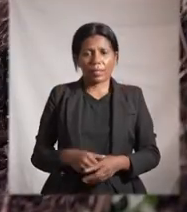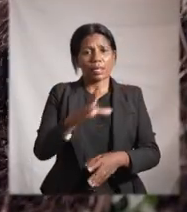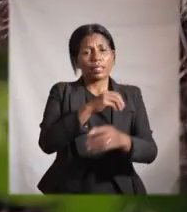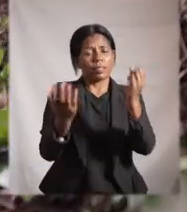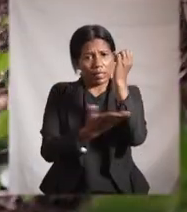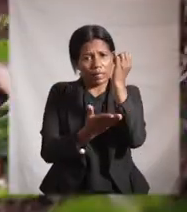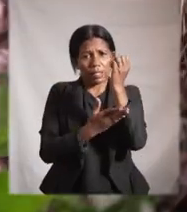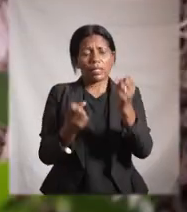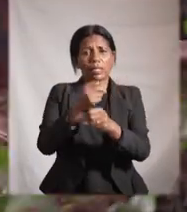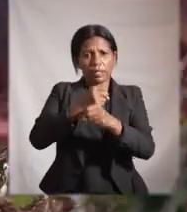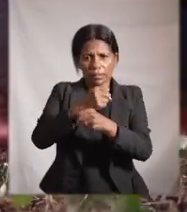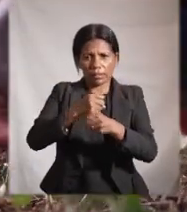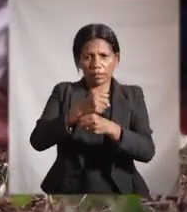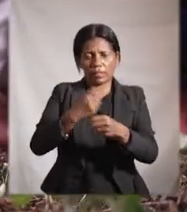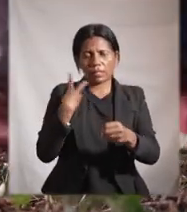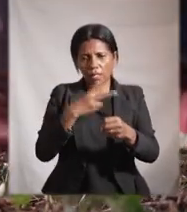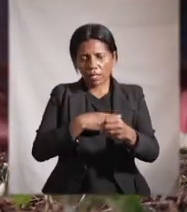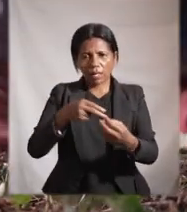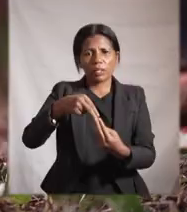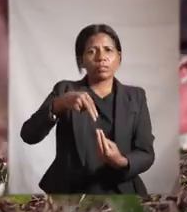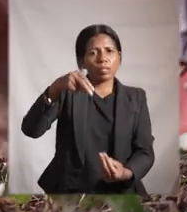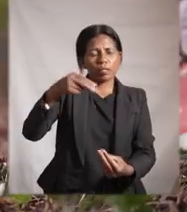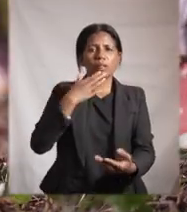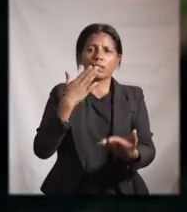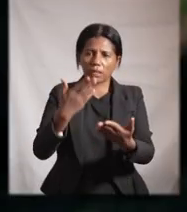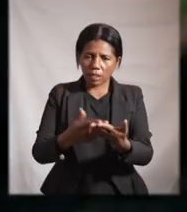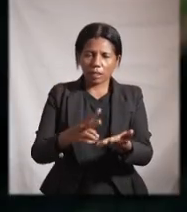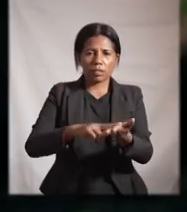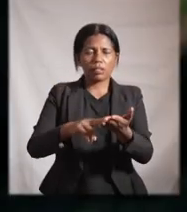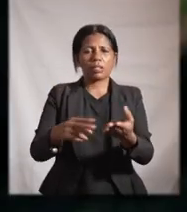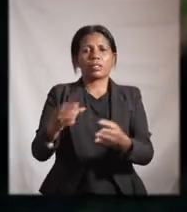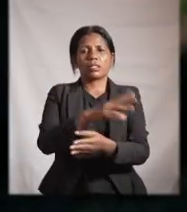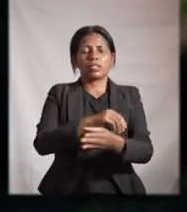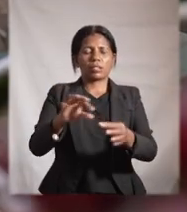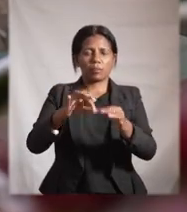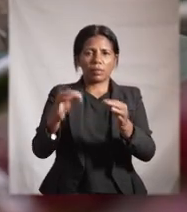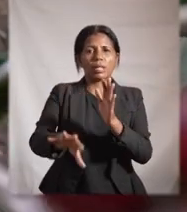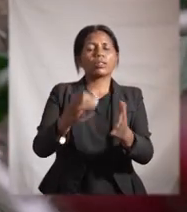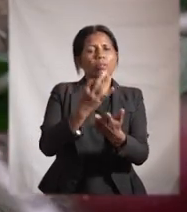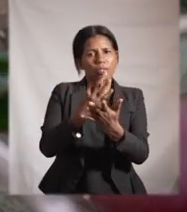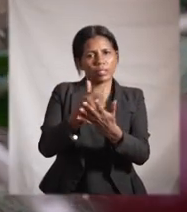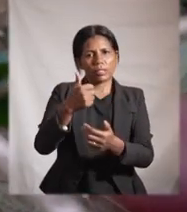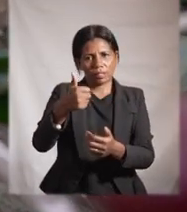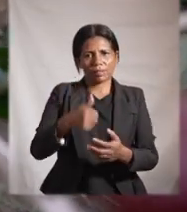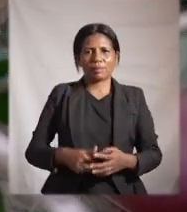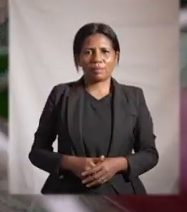No ita tisi kafe ita harenya nutrisam ne bedia par ni fuan ne bele bokar ita mos bele hetan osandia.